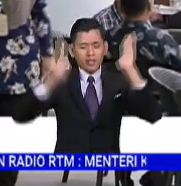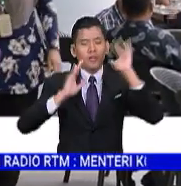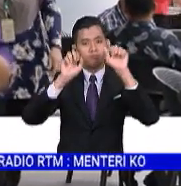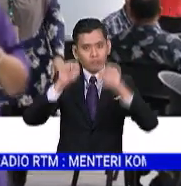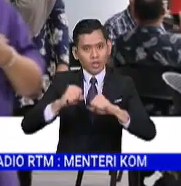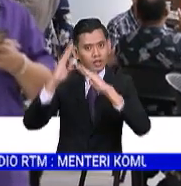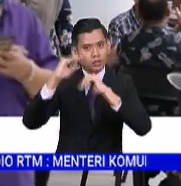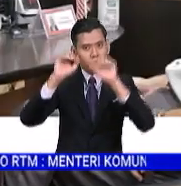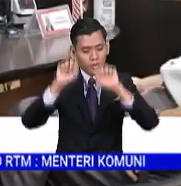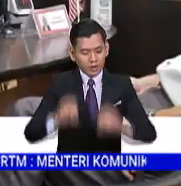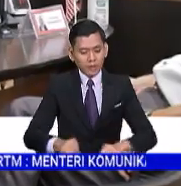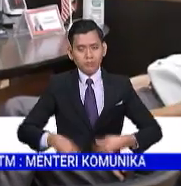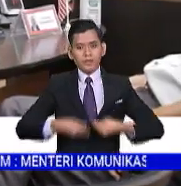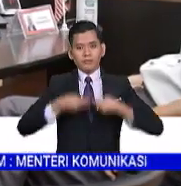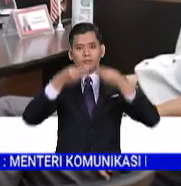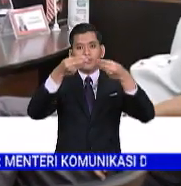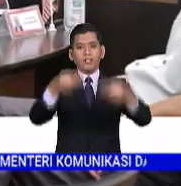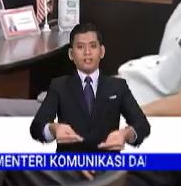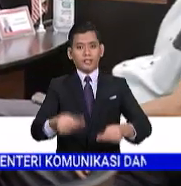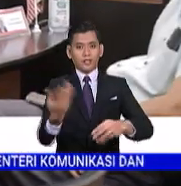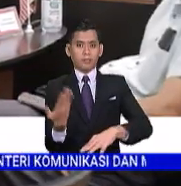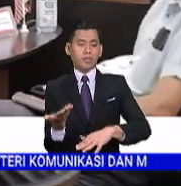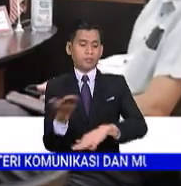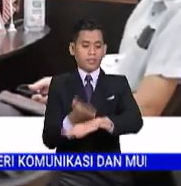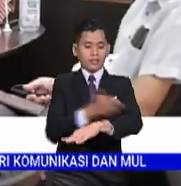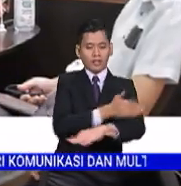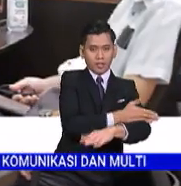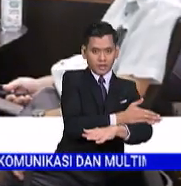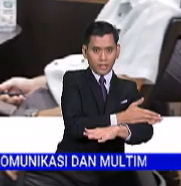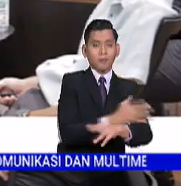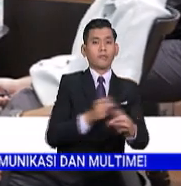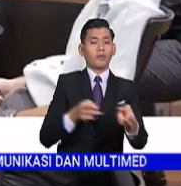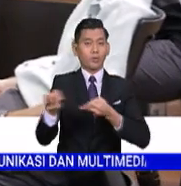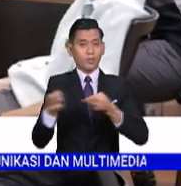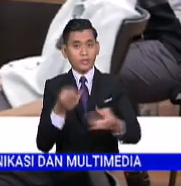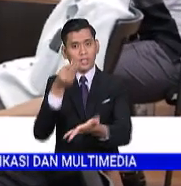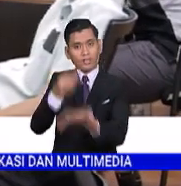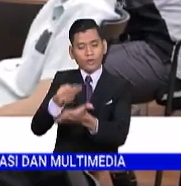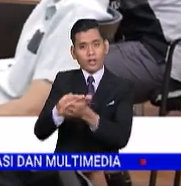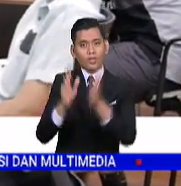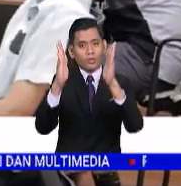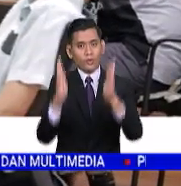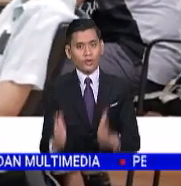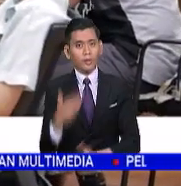dapat menyumbang kepada peningkatan kesejahteraan kewangan belia.